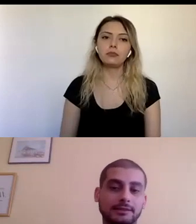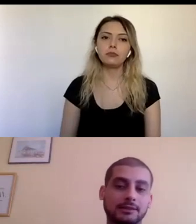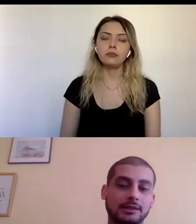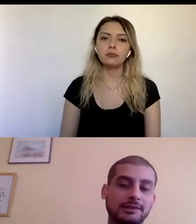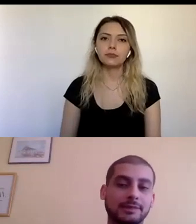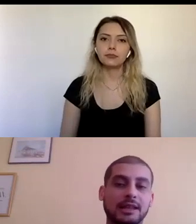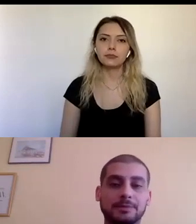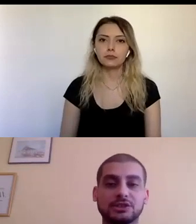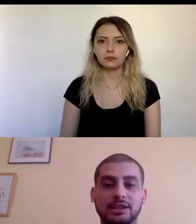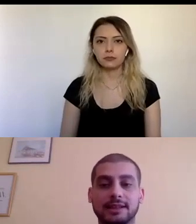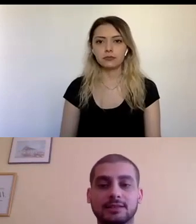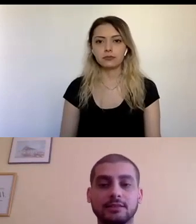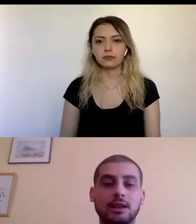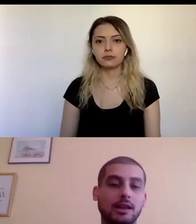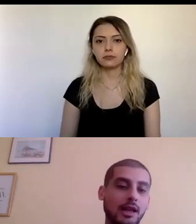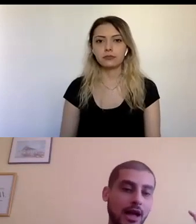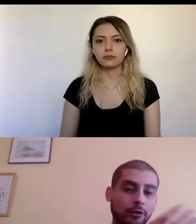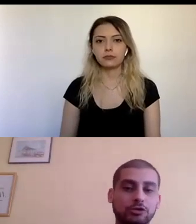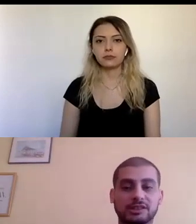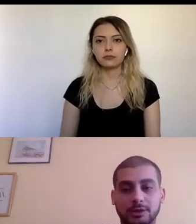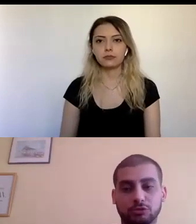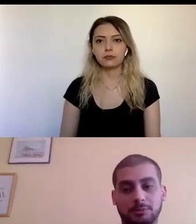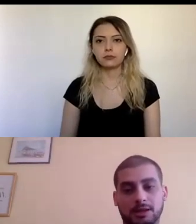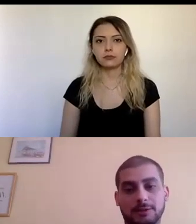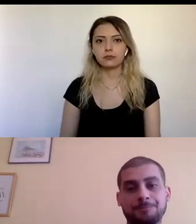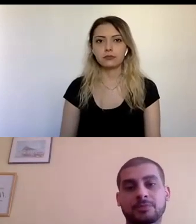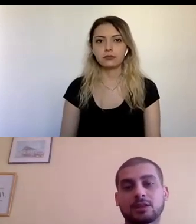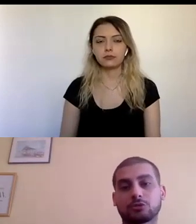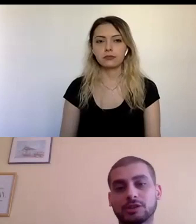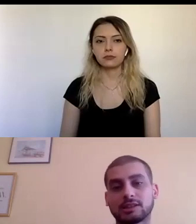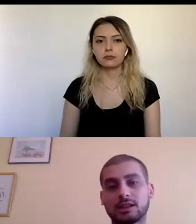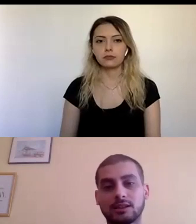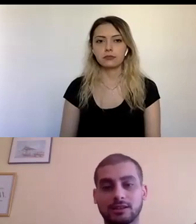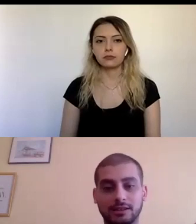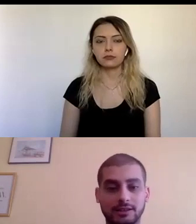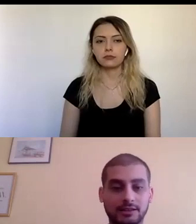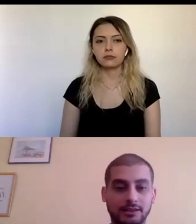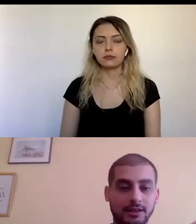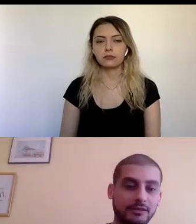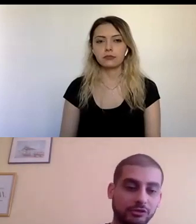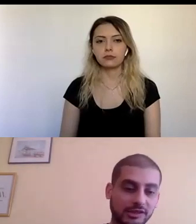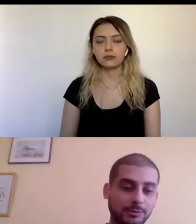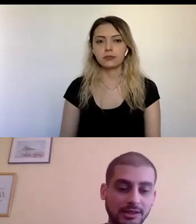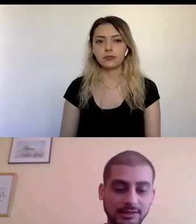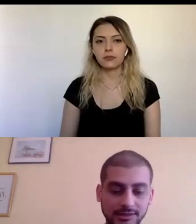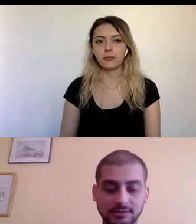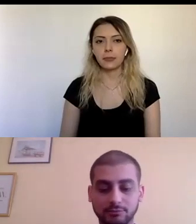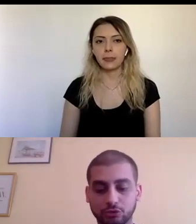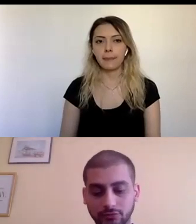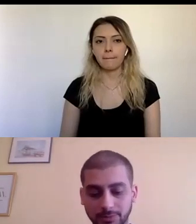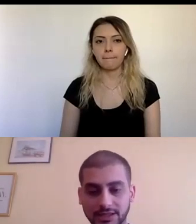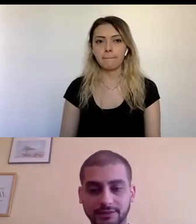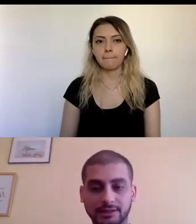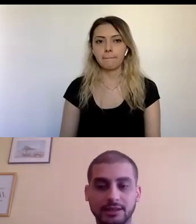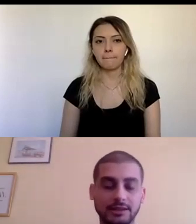izleme kısmında yaptığı şey zaten arayüz kısmında kullanmak. Dolayısıyla arayüz kısmında sizin